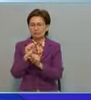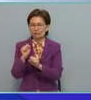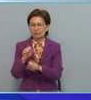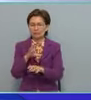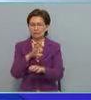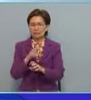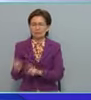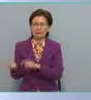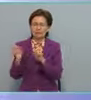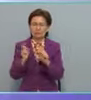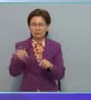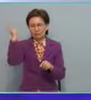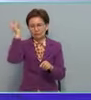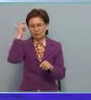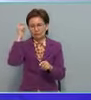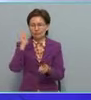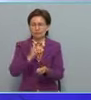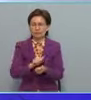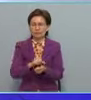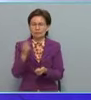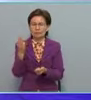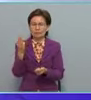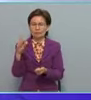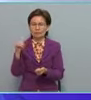түсетін көмірдің маркасы Шұбаркөл көмірі,